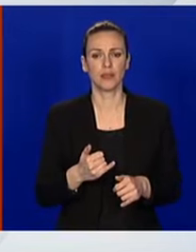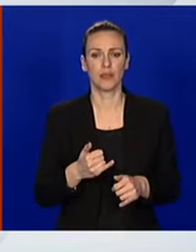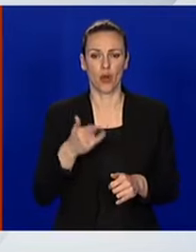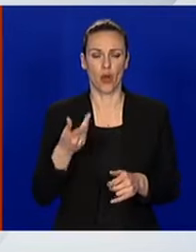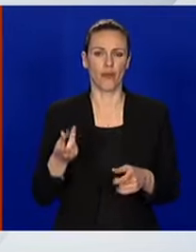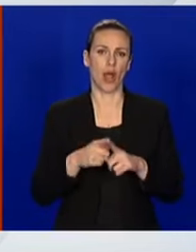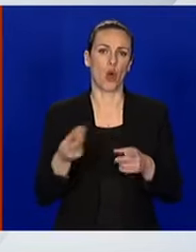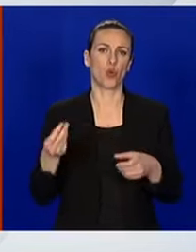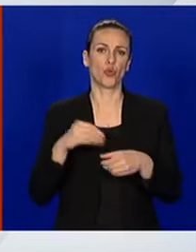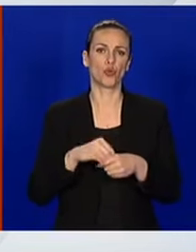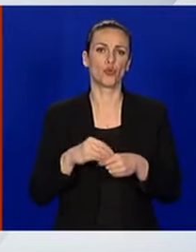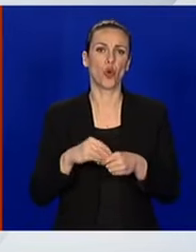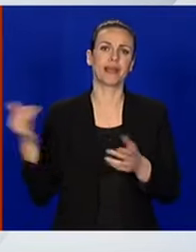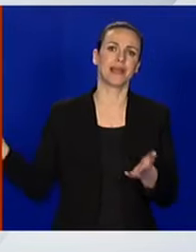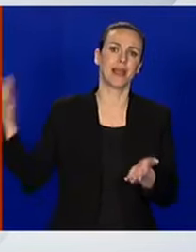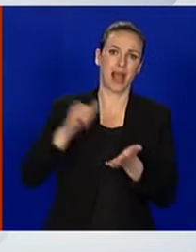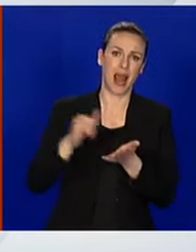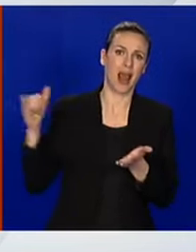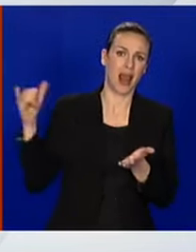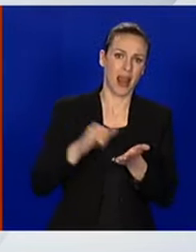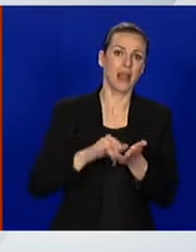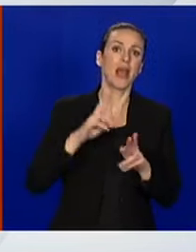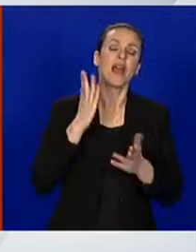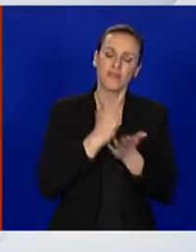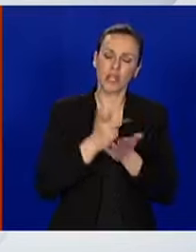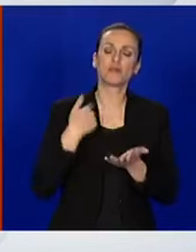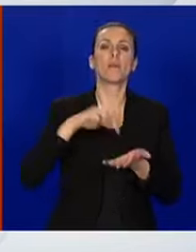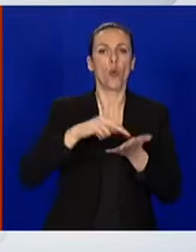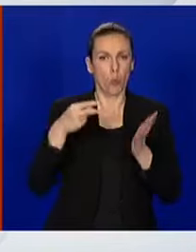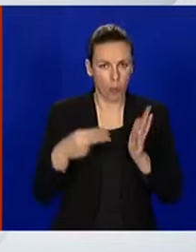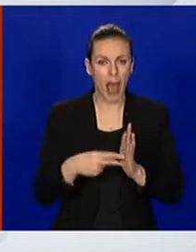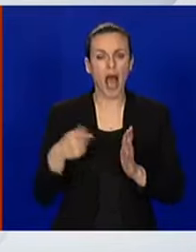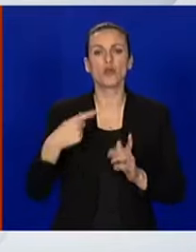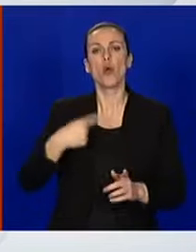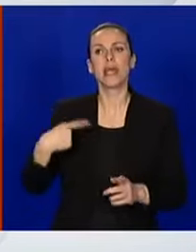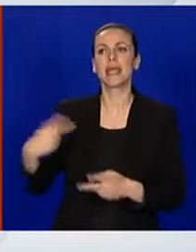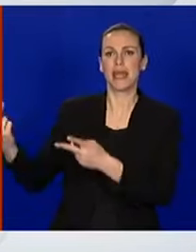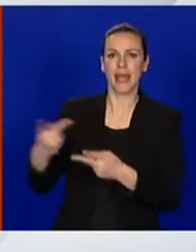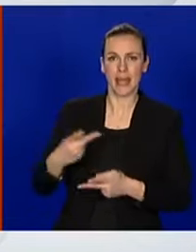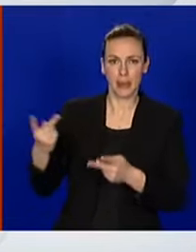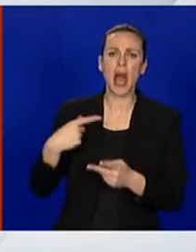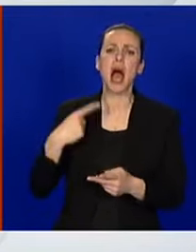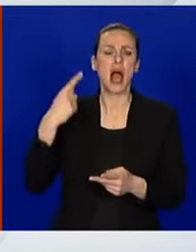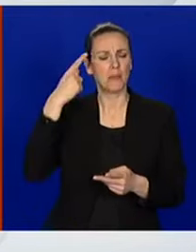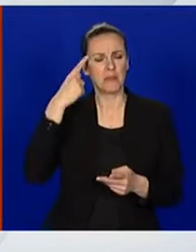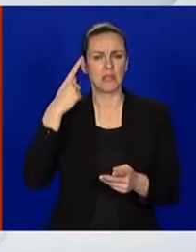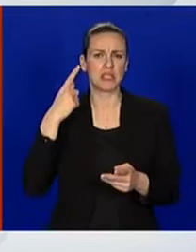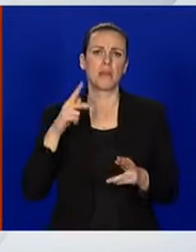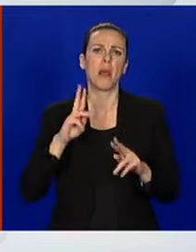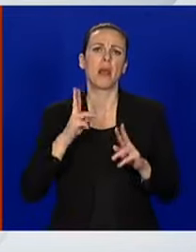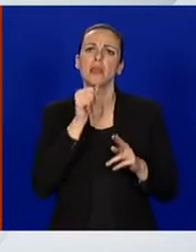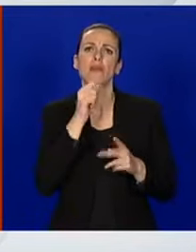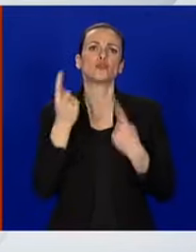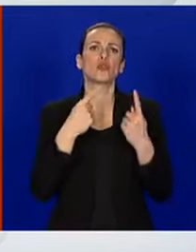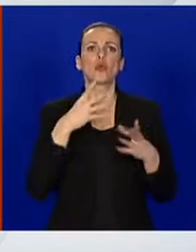dodatnim letovima koji su već planirani iz Kine, mislim da nećemo više doći u situaciju